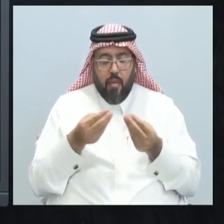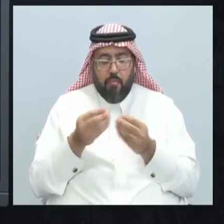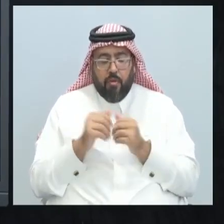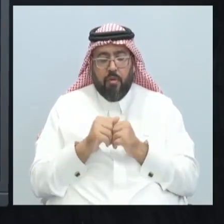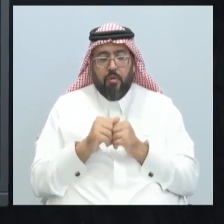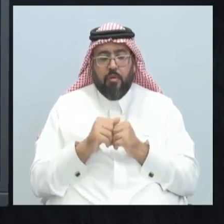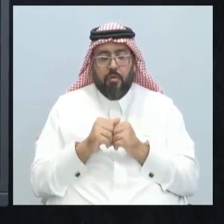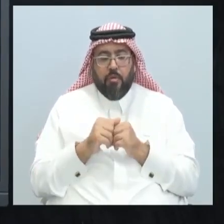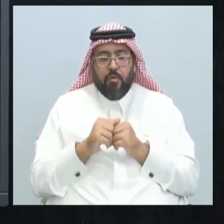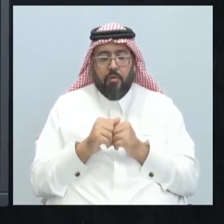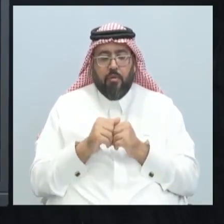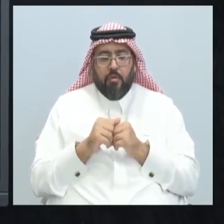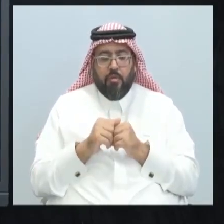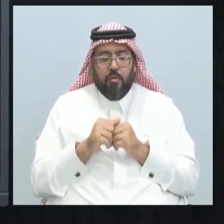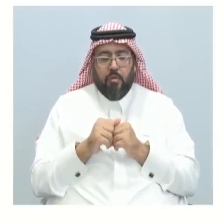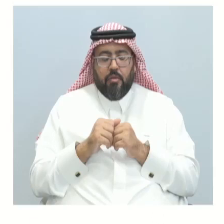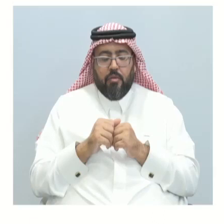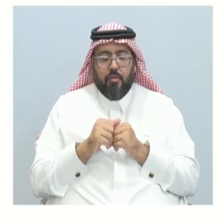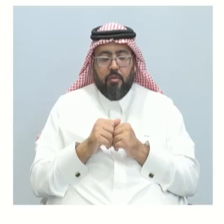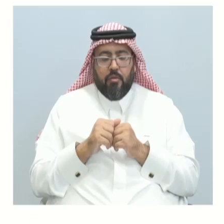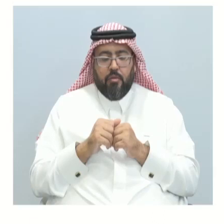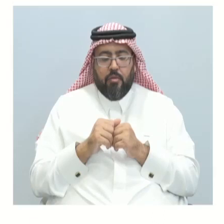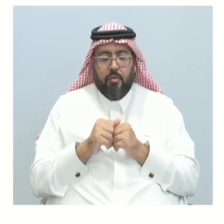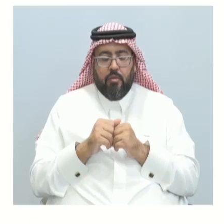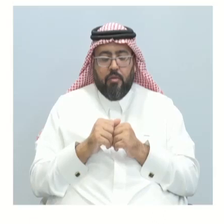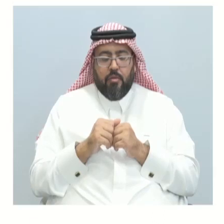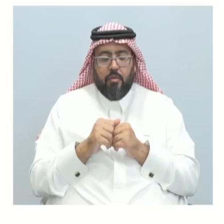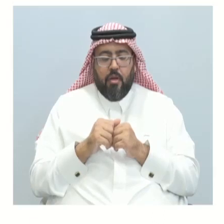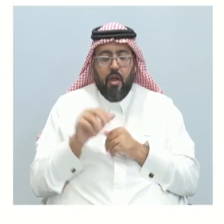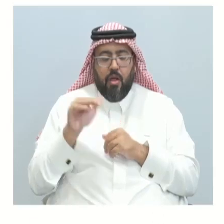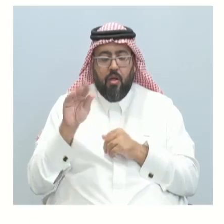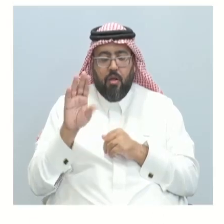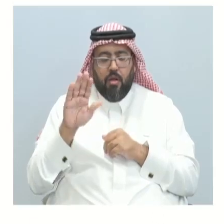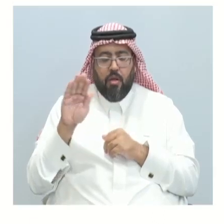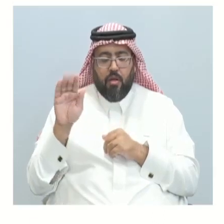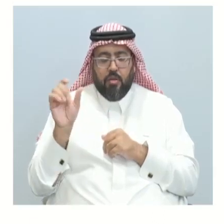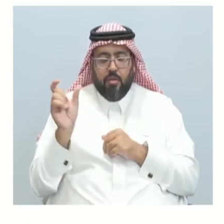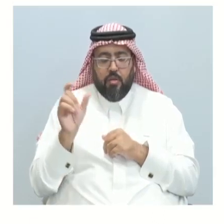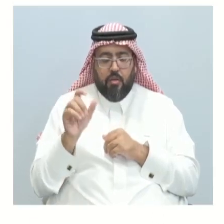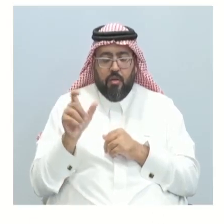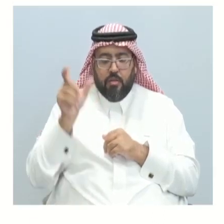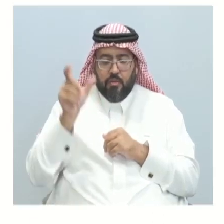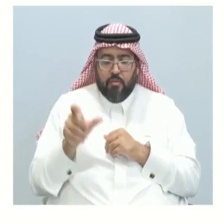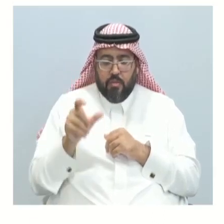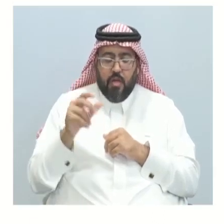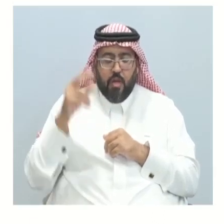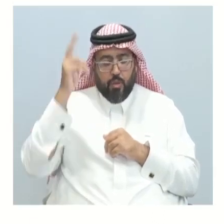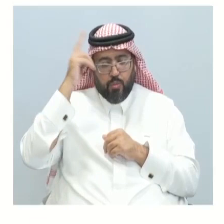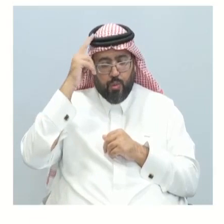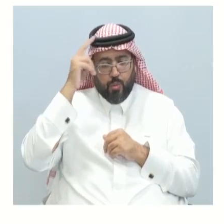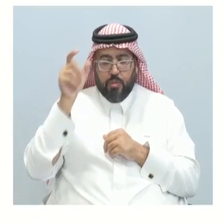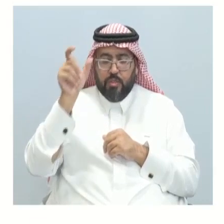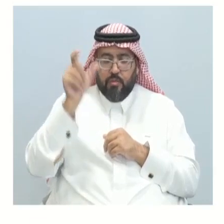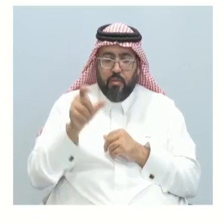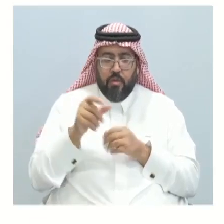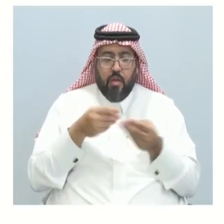مع اولى الناس واقرب الناس لنا فاذا الخلق الحسن سمه المسلم وصفه من صفاته و